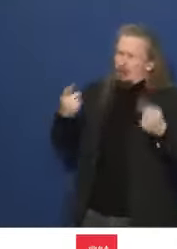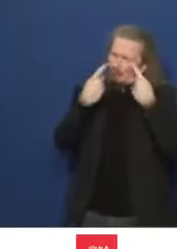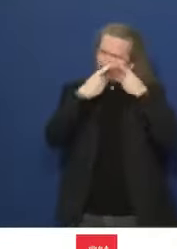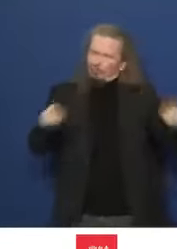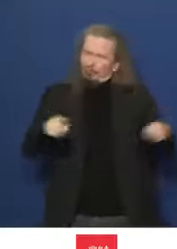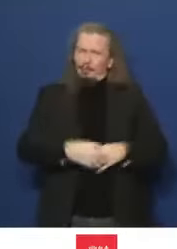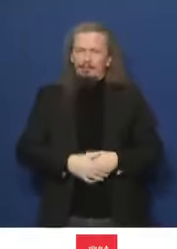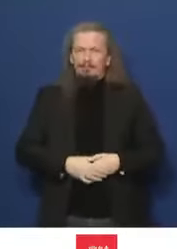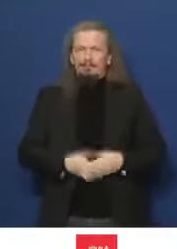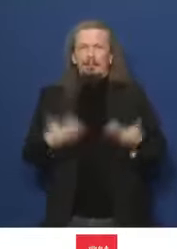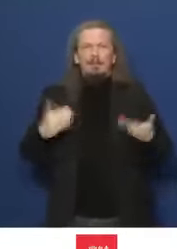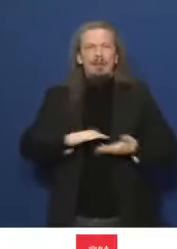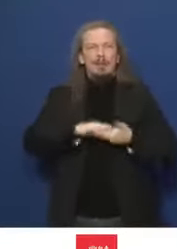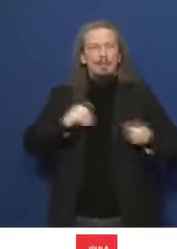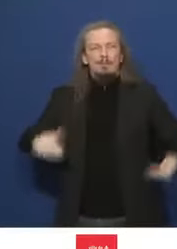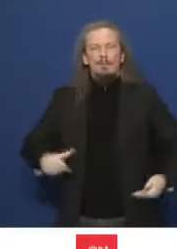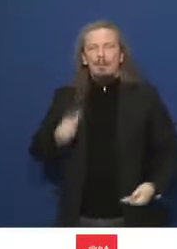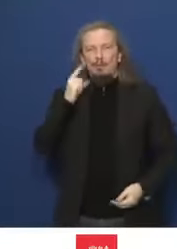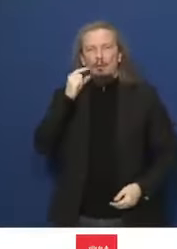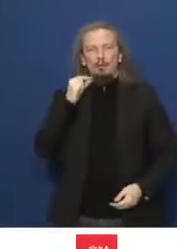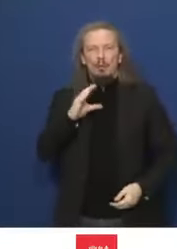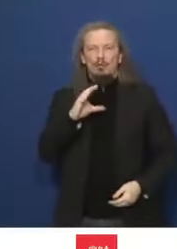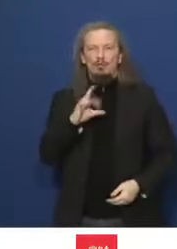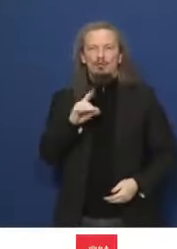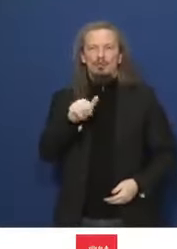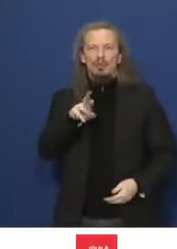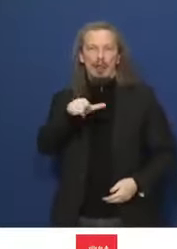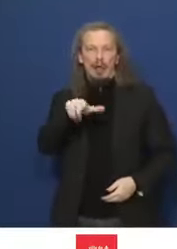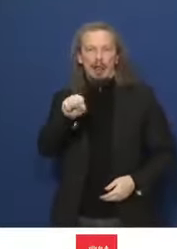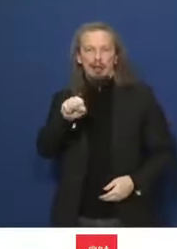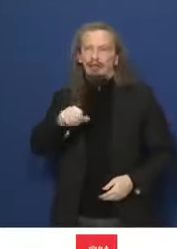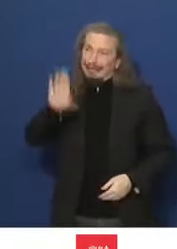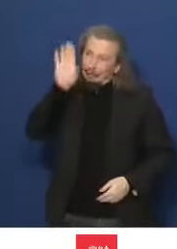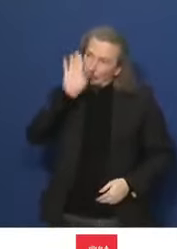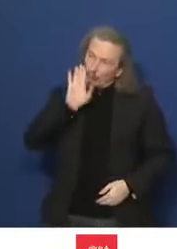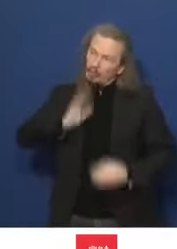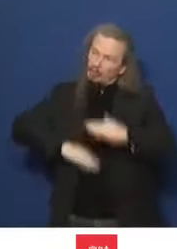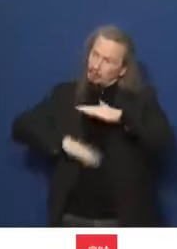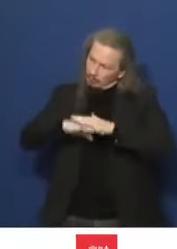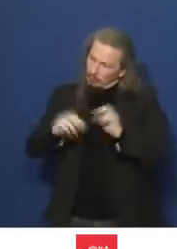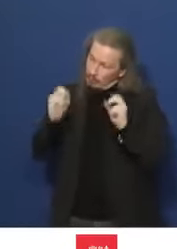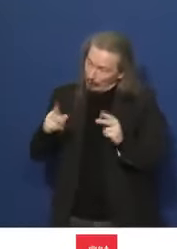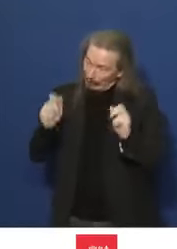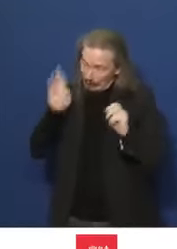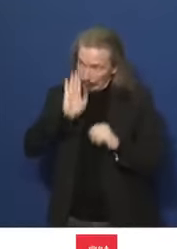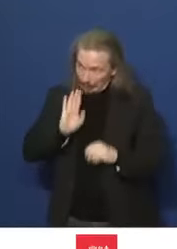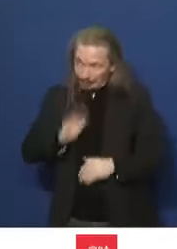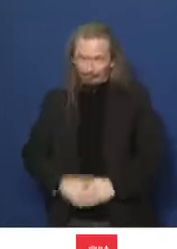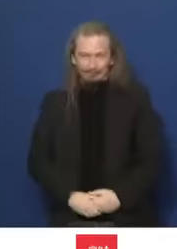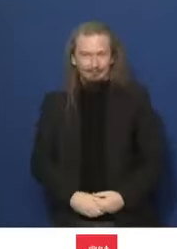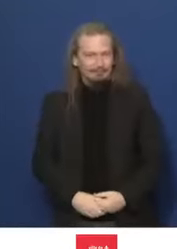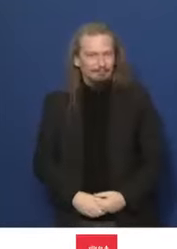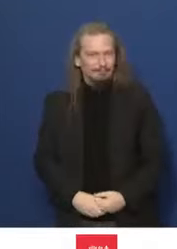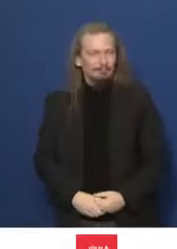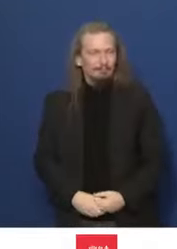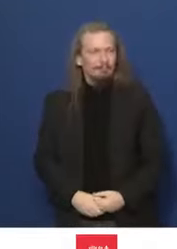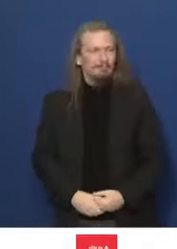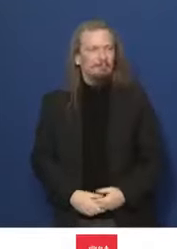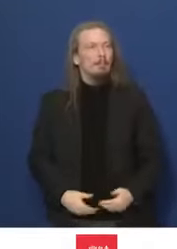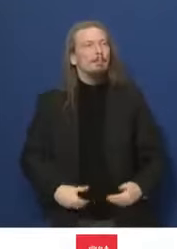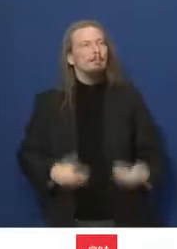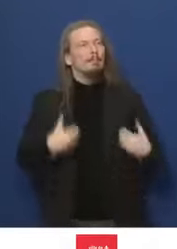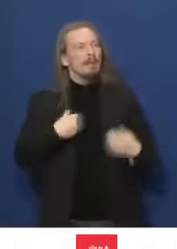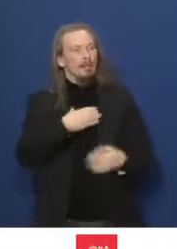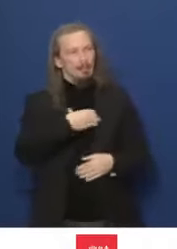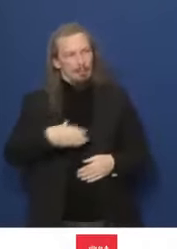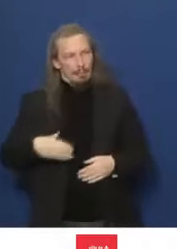Sur ce, je passe la parole à Bernard Chat, lui demandant de bien vouloir respecter son temps de parole. Madame le maire,